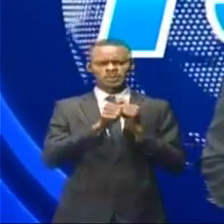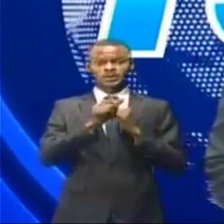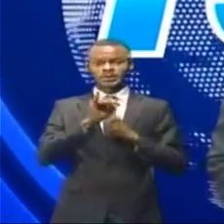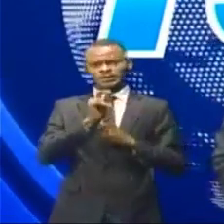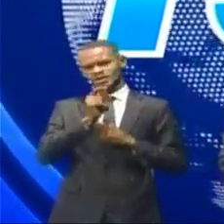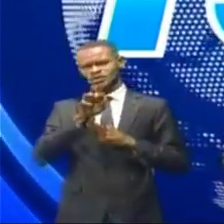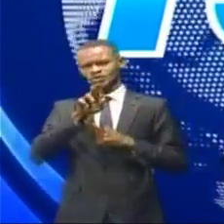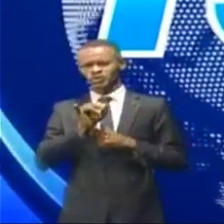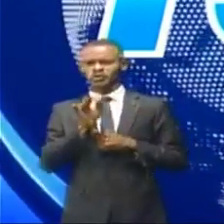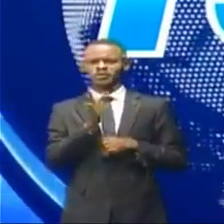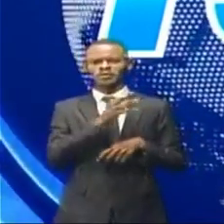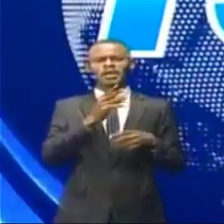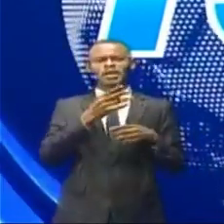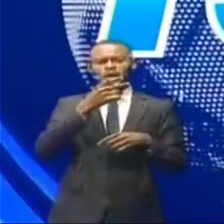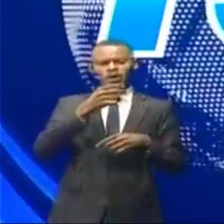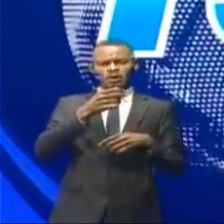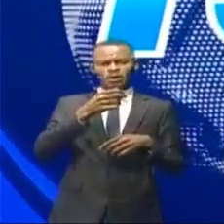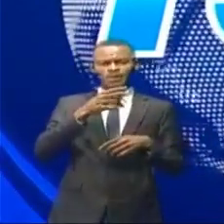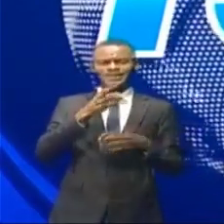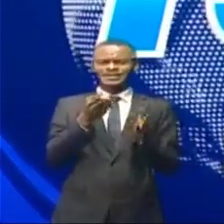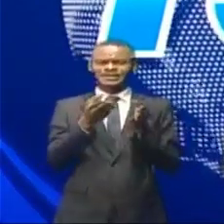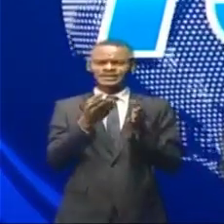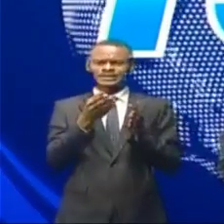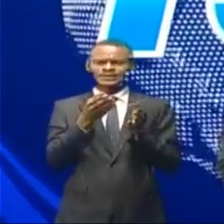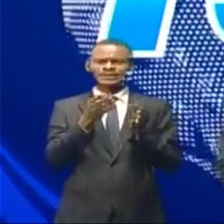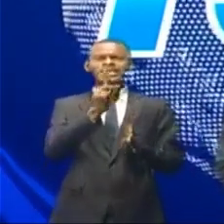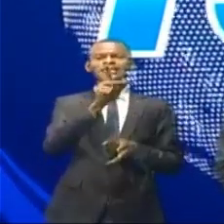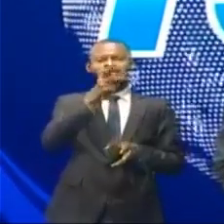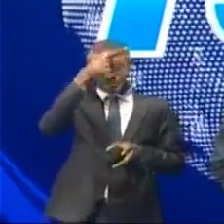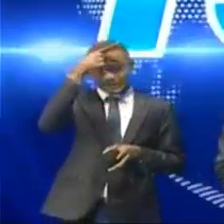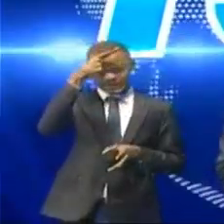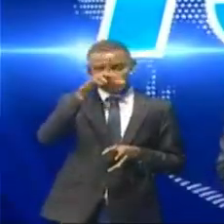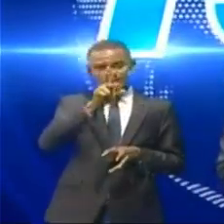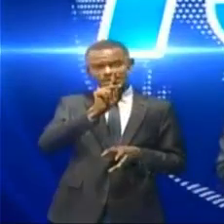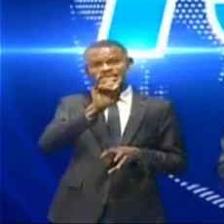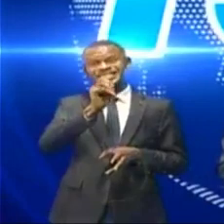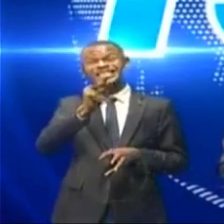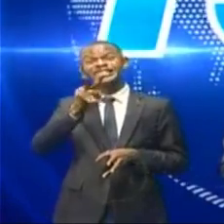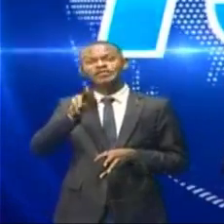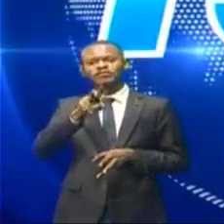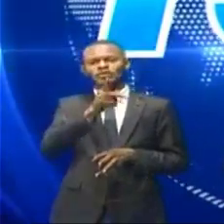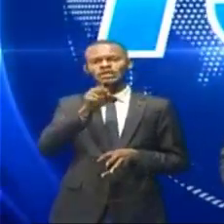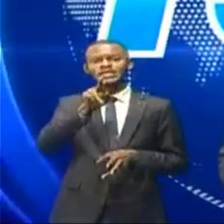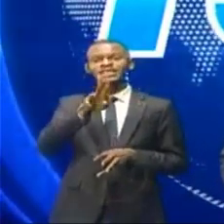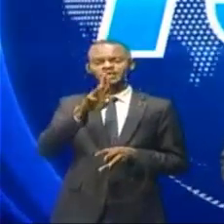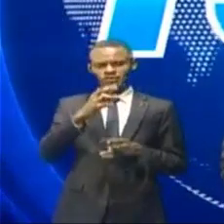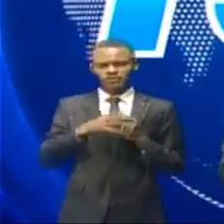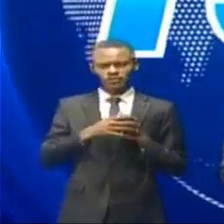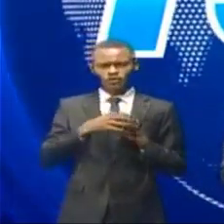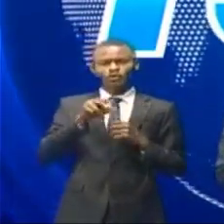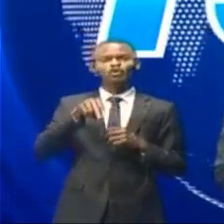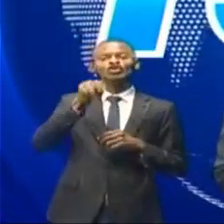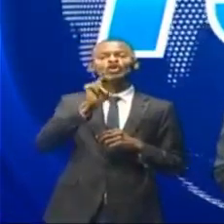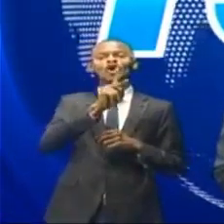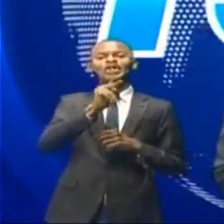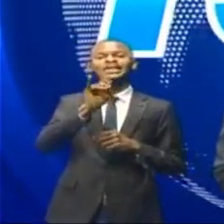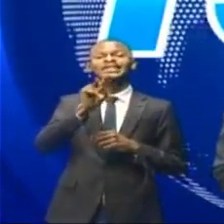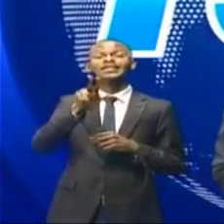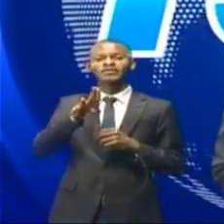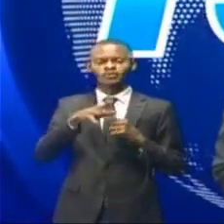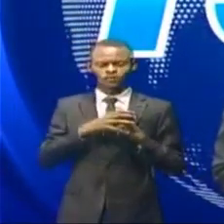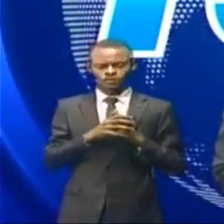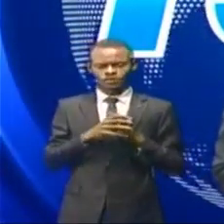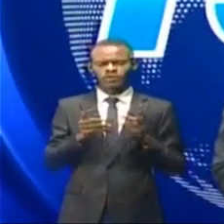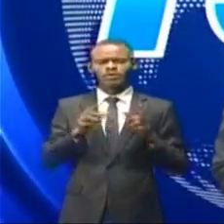l'Ituri pour le Nord Kivu. Un lot de vivres et non-vivres pour le déplacer de Masisi, un camp installé à Goma. Un